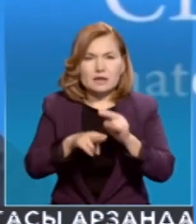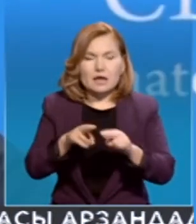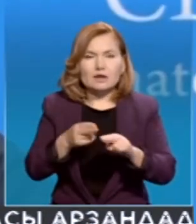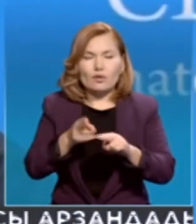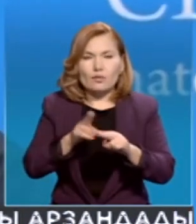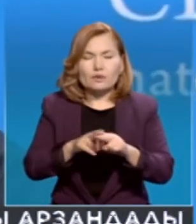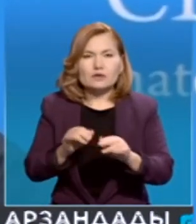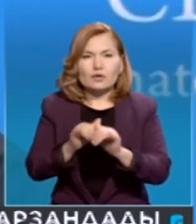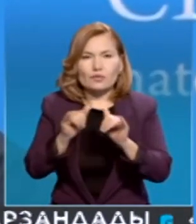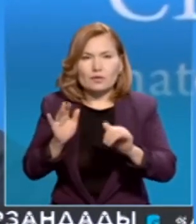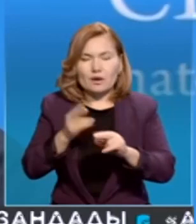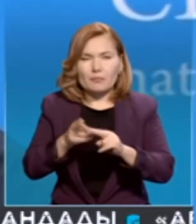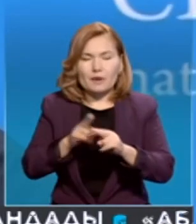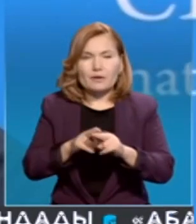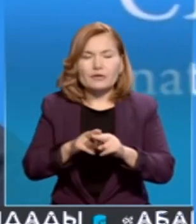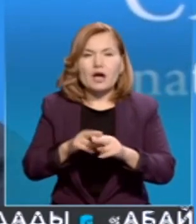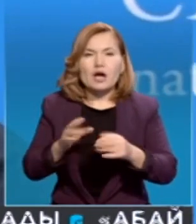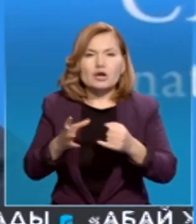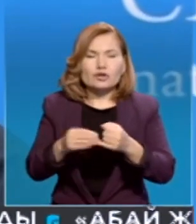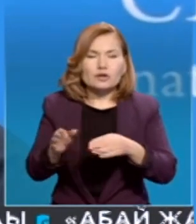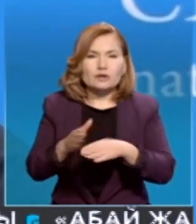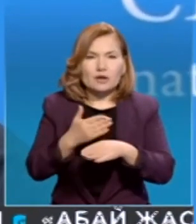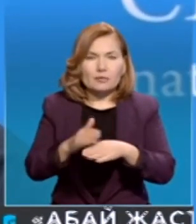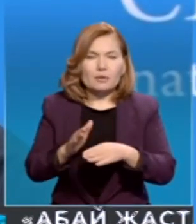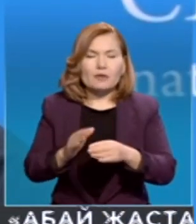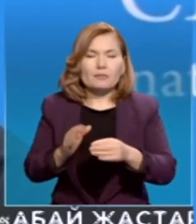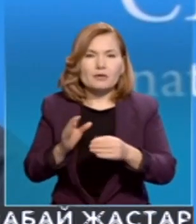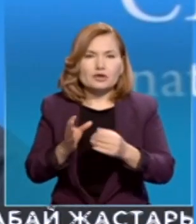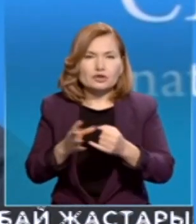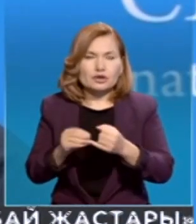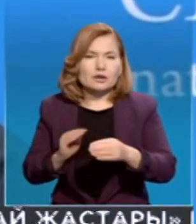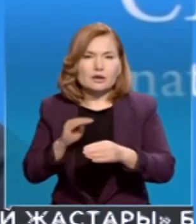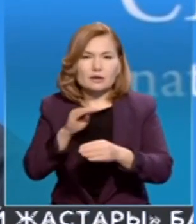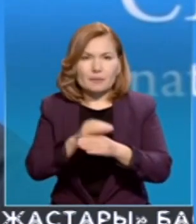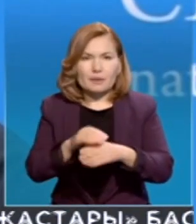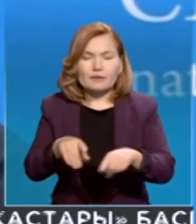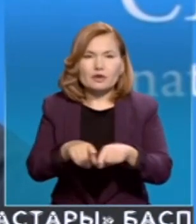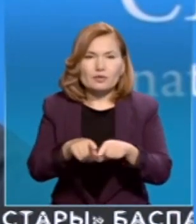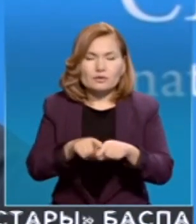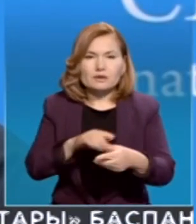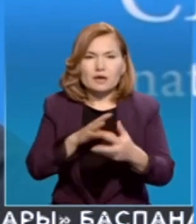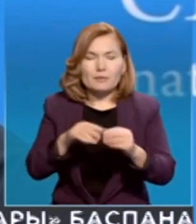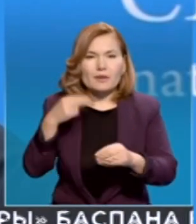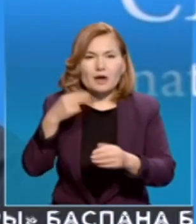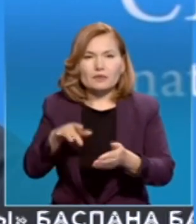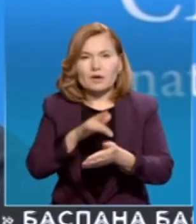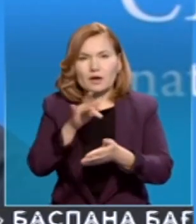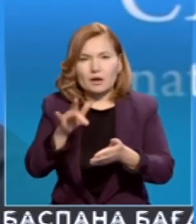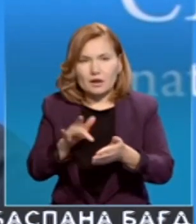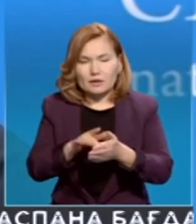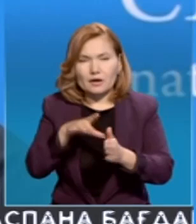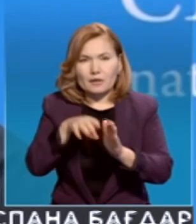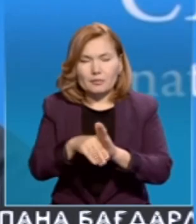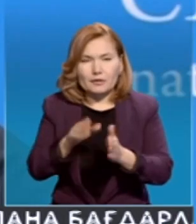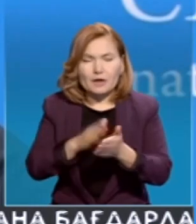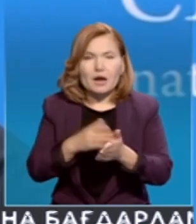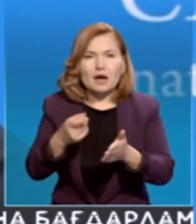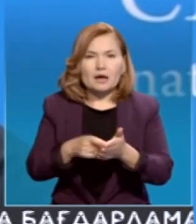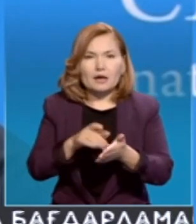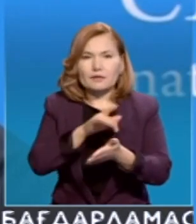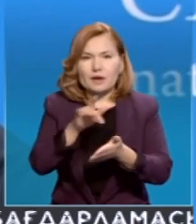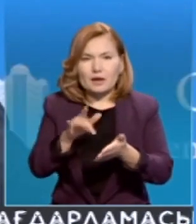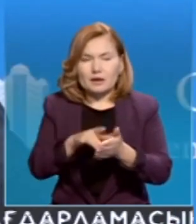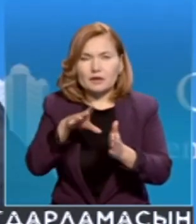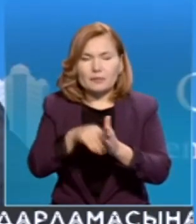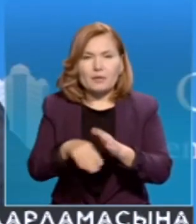жобасы. Агломерацияға кіретін әлеуеті сондай ақ Ақтөбе қаласында бар, мүмкін Қарағандыда да бар.